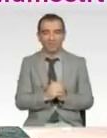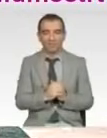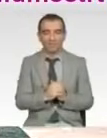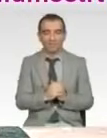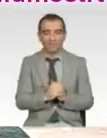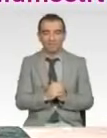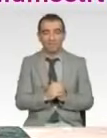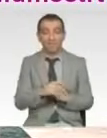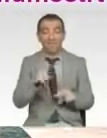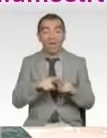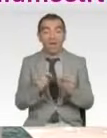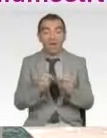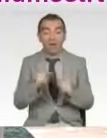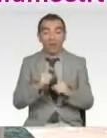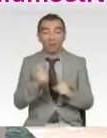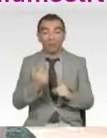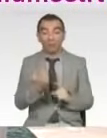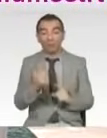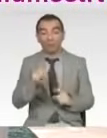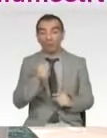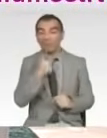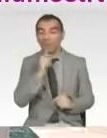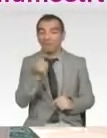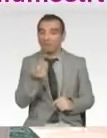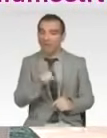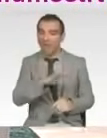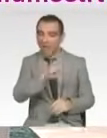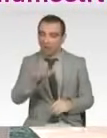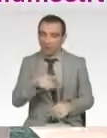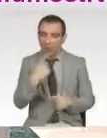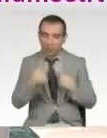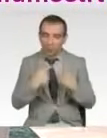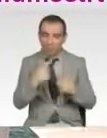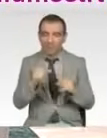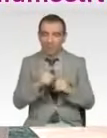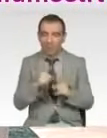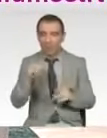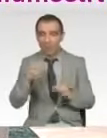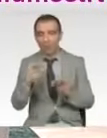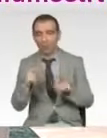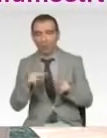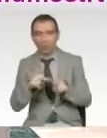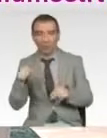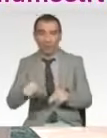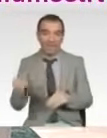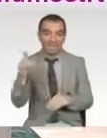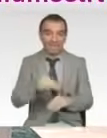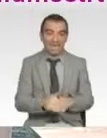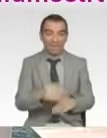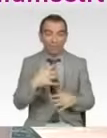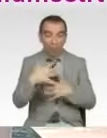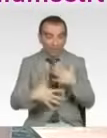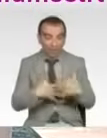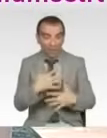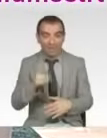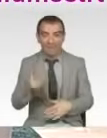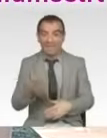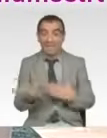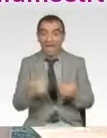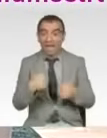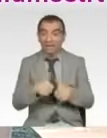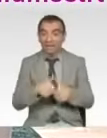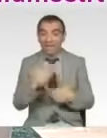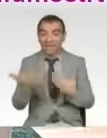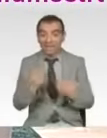Abdülkerim ya. Abdülkerim'le birazdan her şeyi konuşacağız. Ta o Demokratik Kongo'dan buraya geliş hikayesini, buraya gelince ne yaptı, Sonra eşiyle